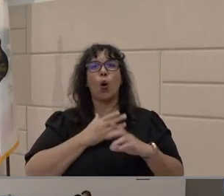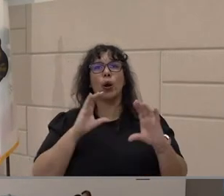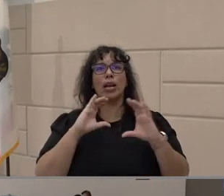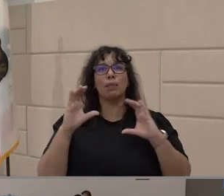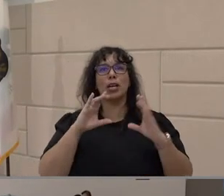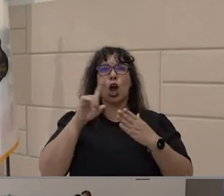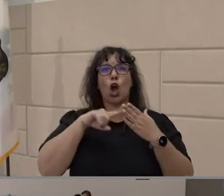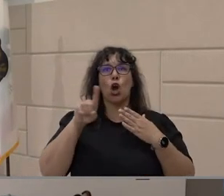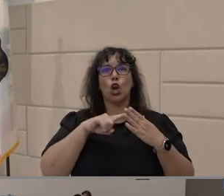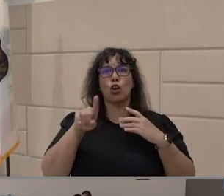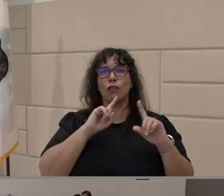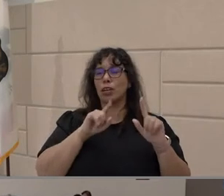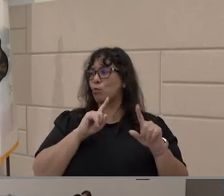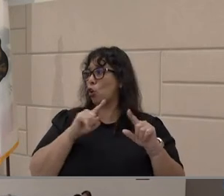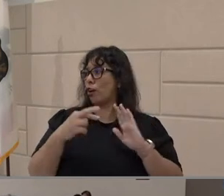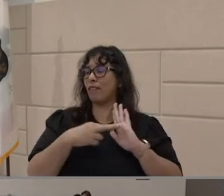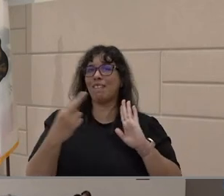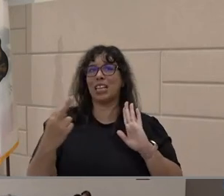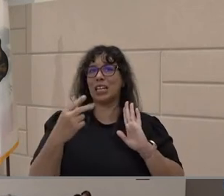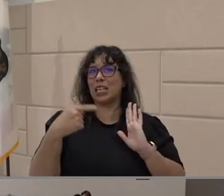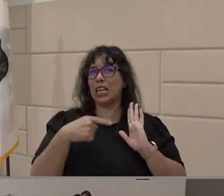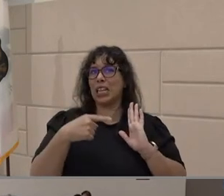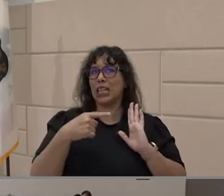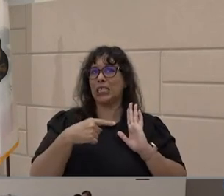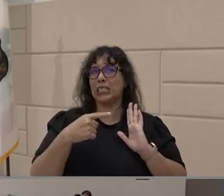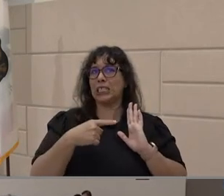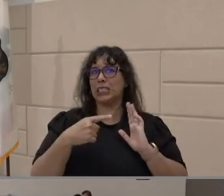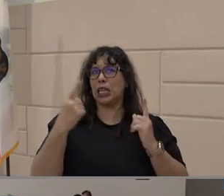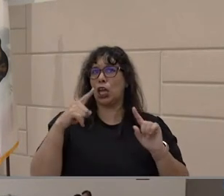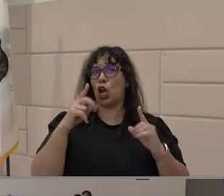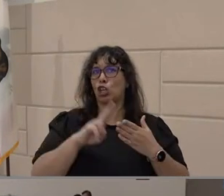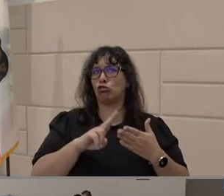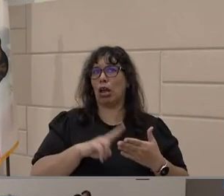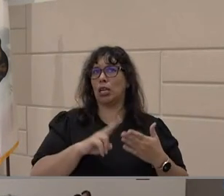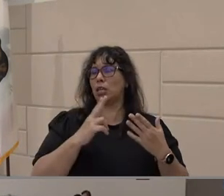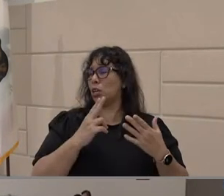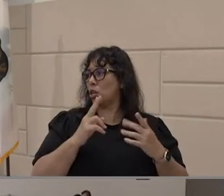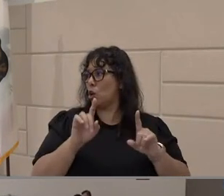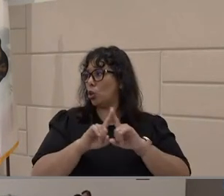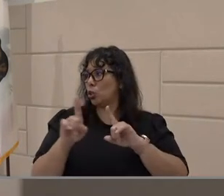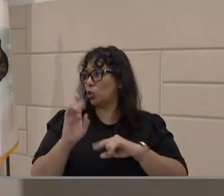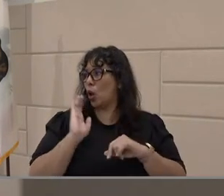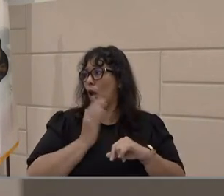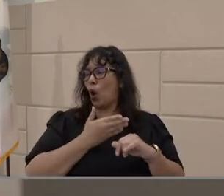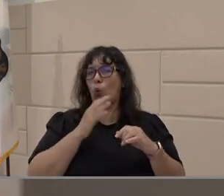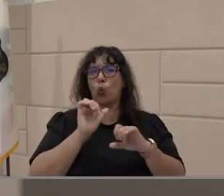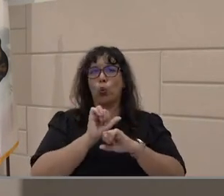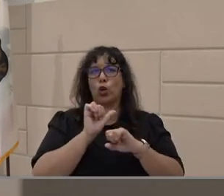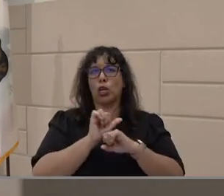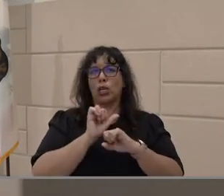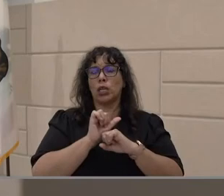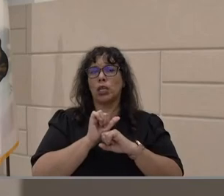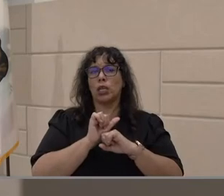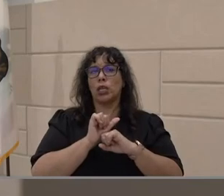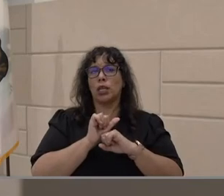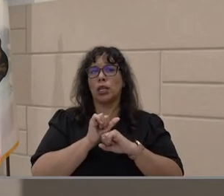ការធ្វើទំនាក់ទំនងនឹងការពិនិត្យតាមដានទៅទៅនឹងការធ្វើទំនាក់ទំនង